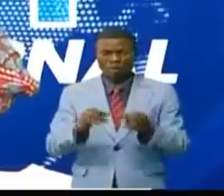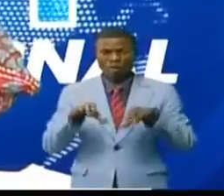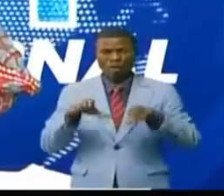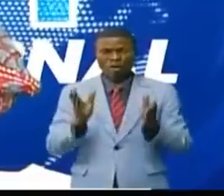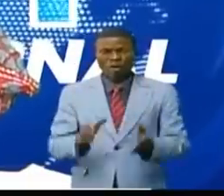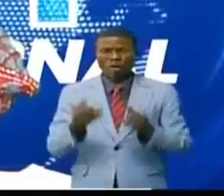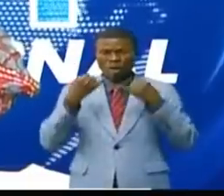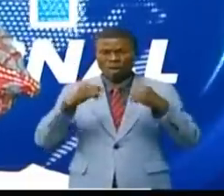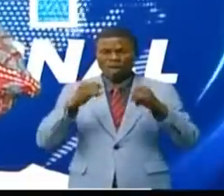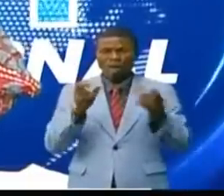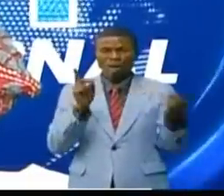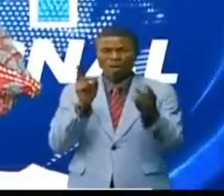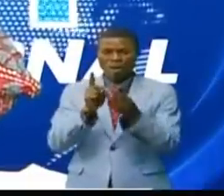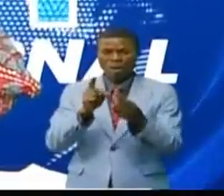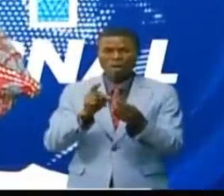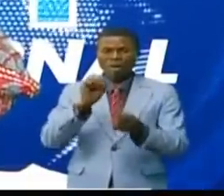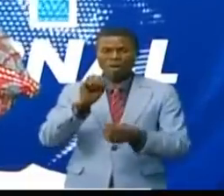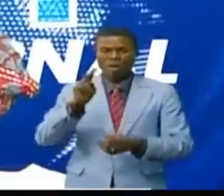d'informations,